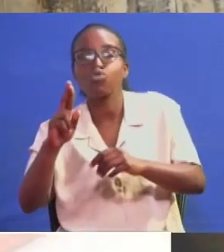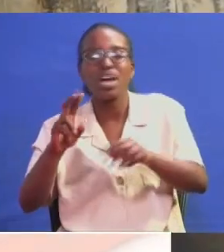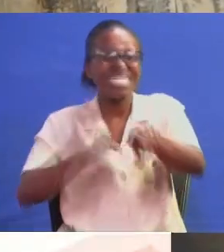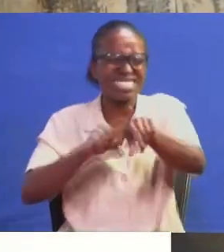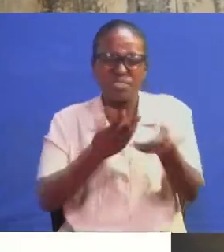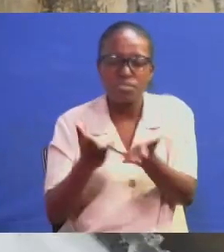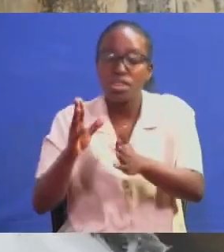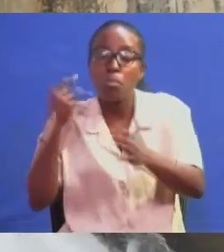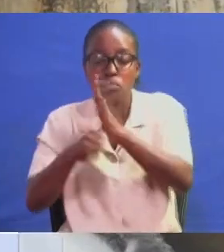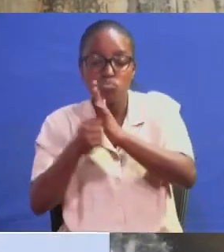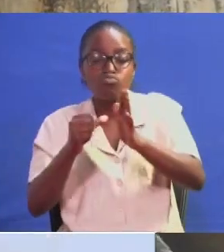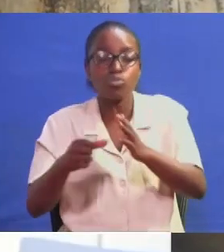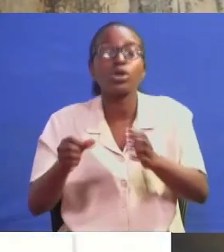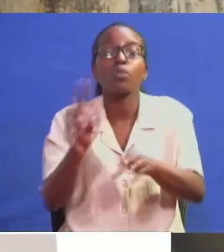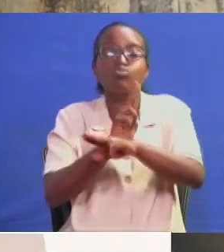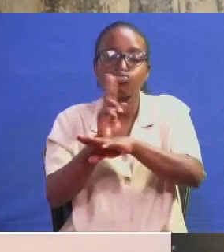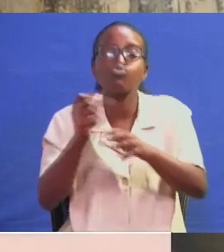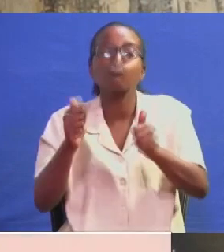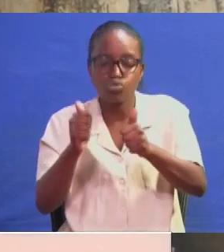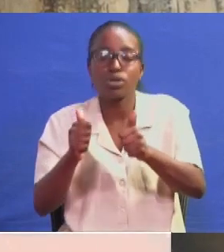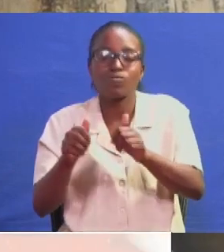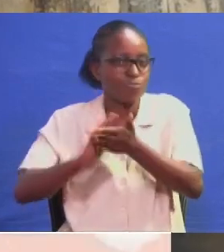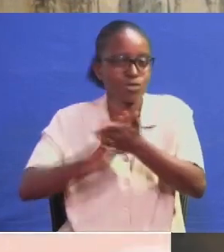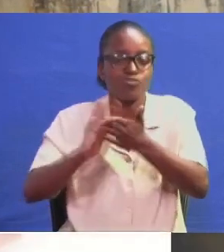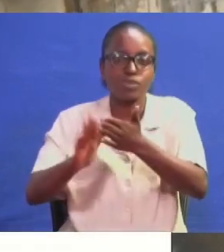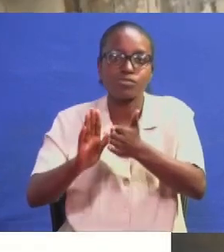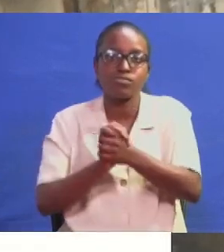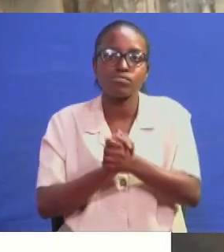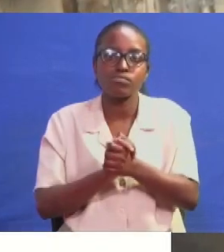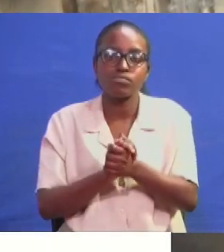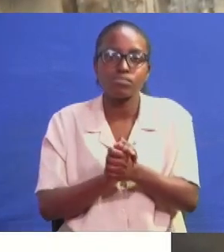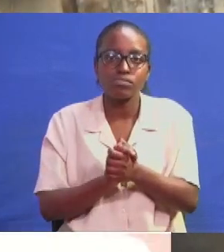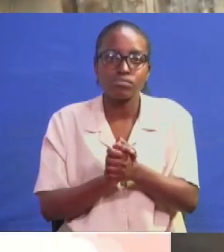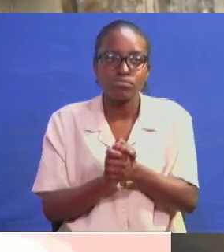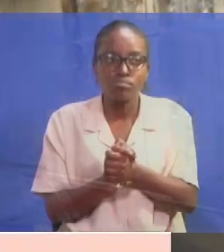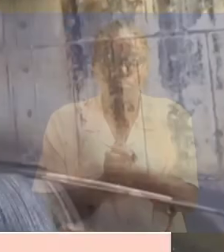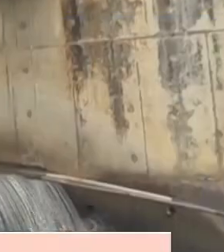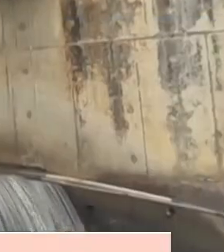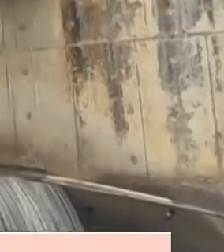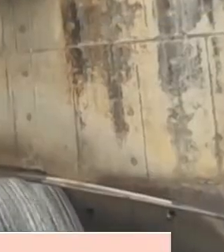zitashughulikiwa haraka upesi. Ivy Masharia, Runinga ya KU.